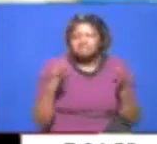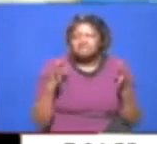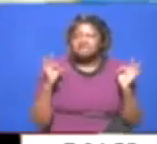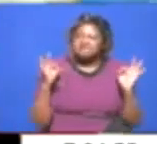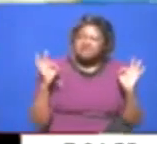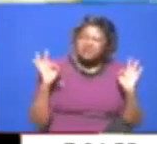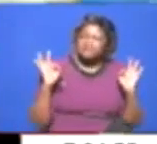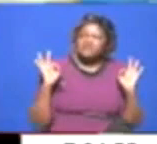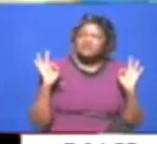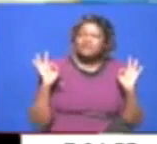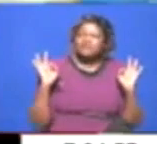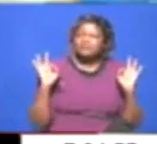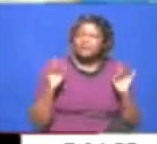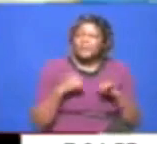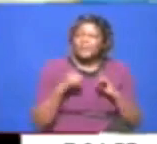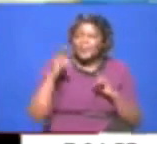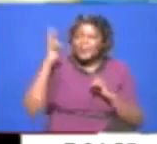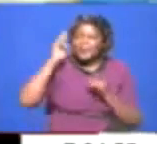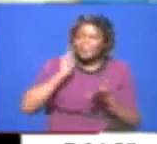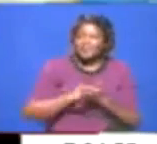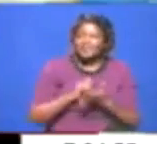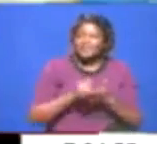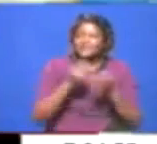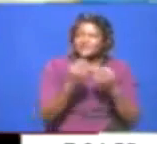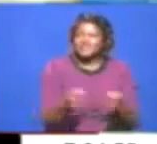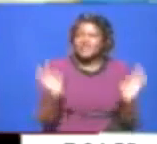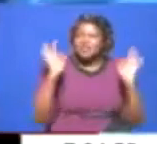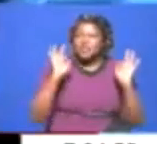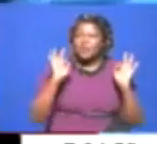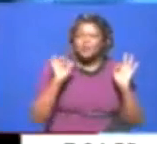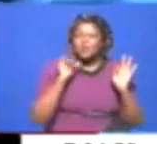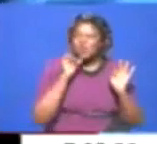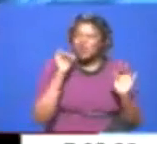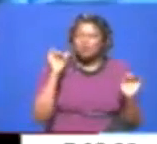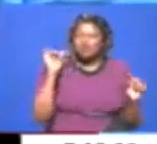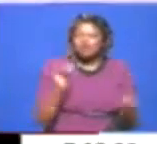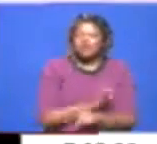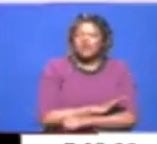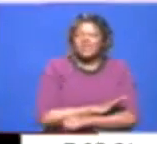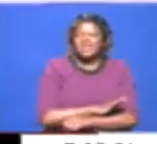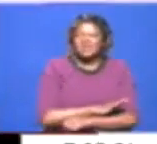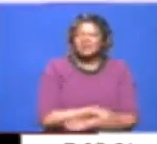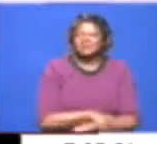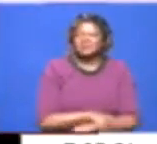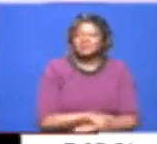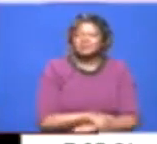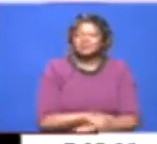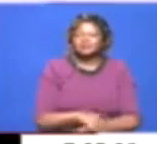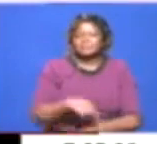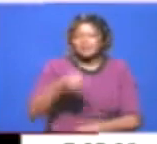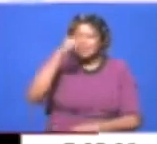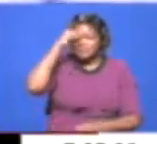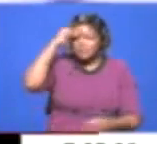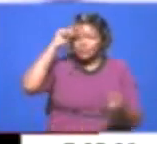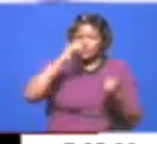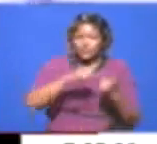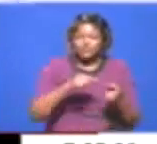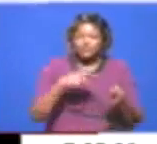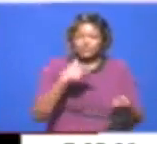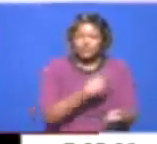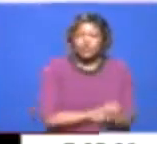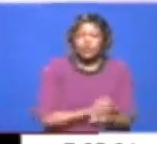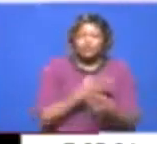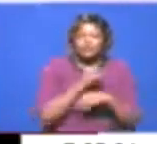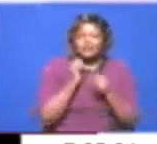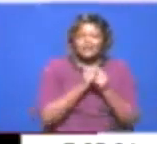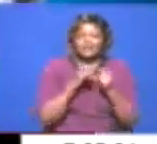court. But remember, even freedom is not absolute freedom. Serikali inalenga kuchanja zaidi ya watu milioni 10 kabla ya